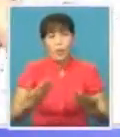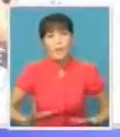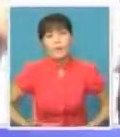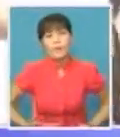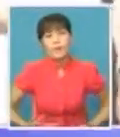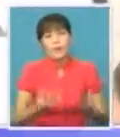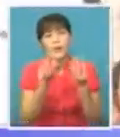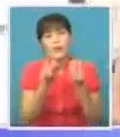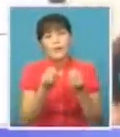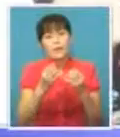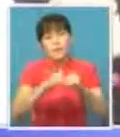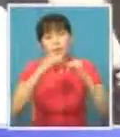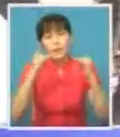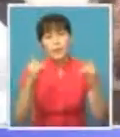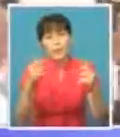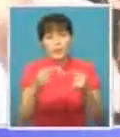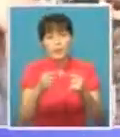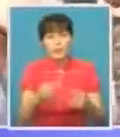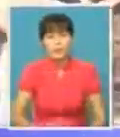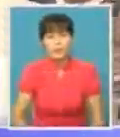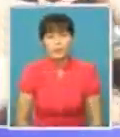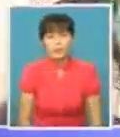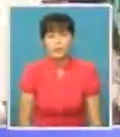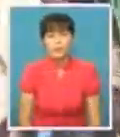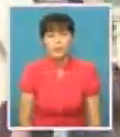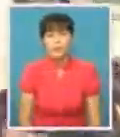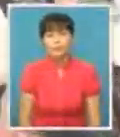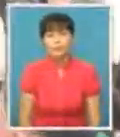салаға әр кіргеннің белгісі. Руслан Достаев, Гүлмаржан Молдадос, оңтүстік ақпарат.